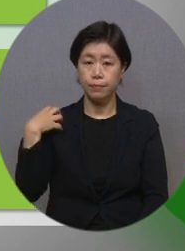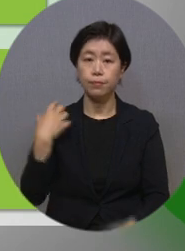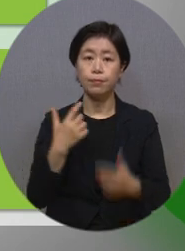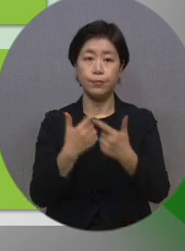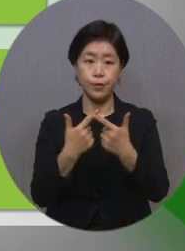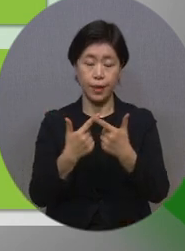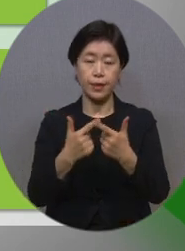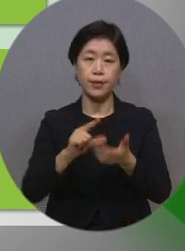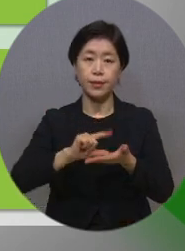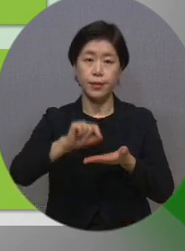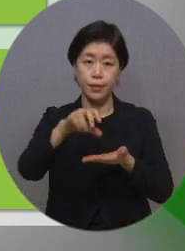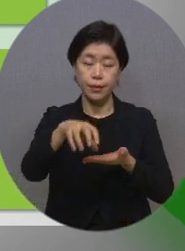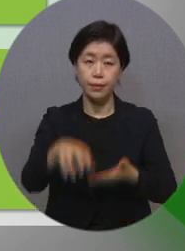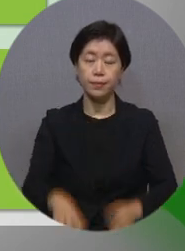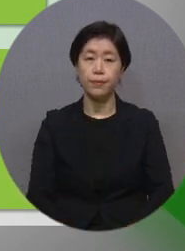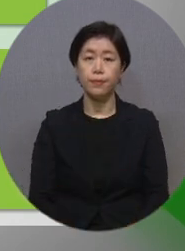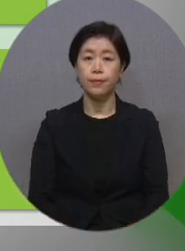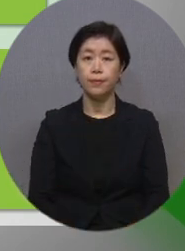지사는 부산지사입니다.